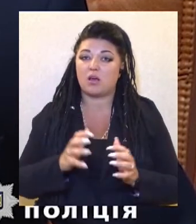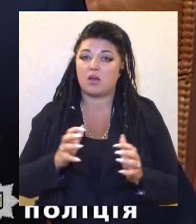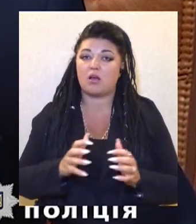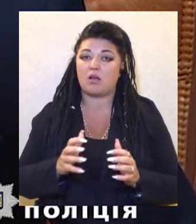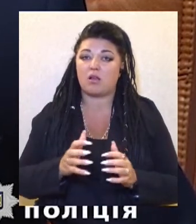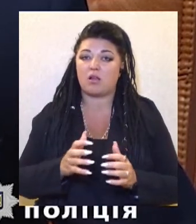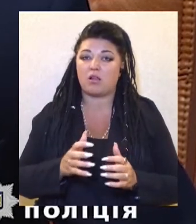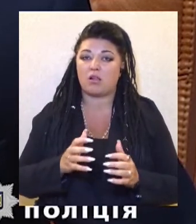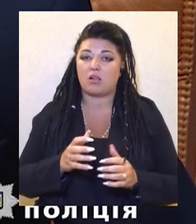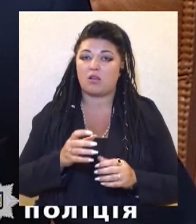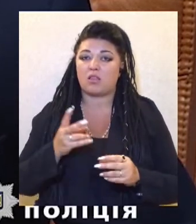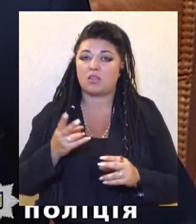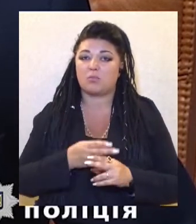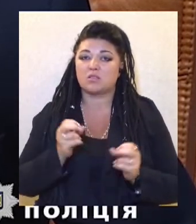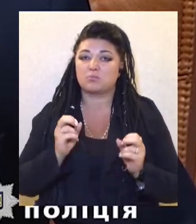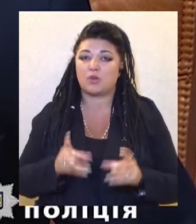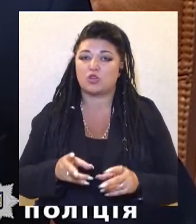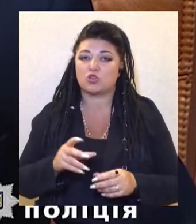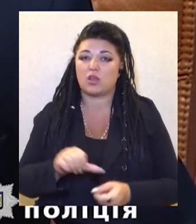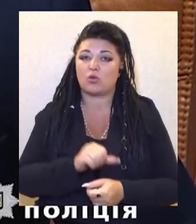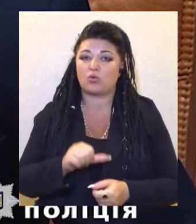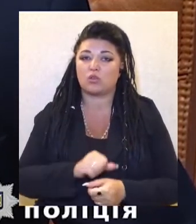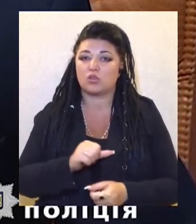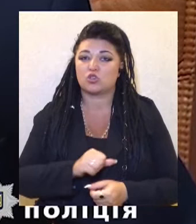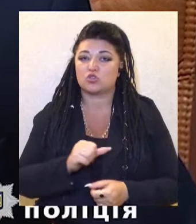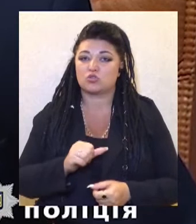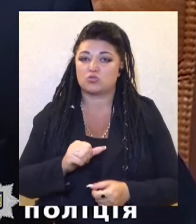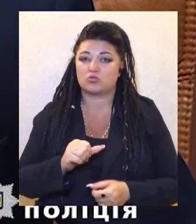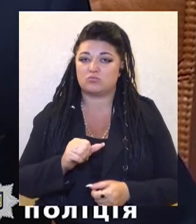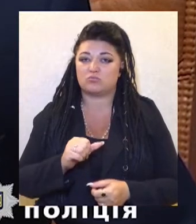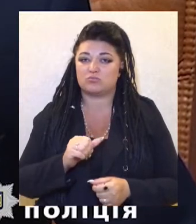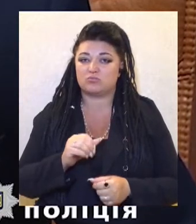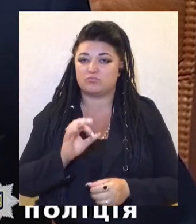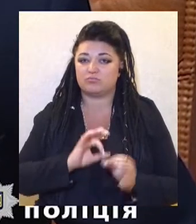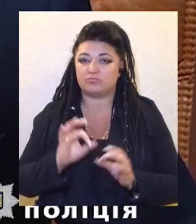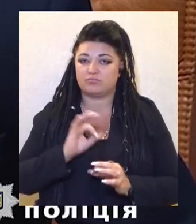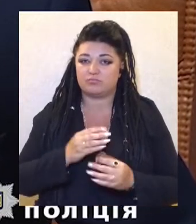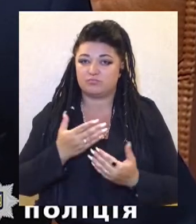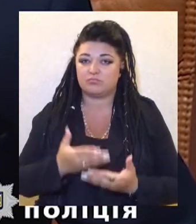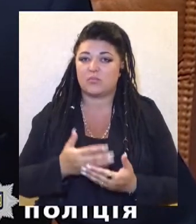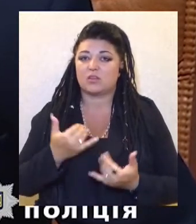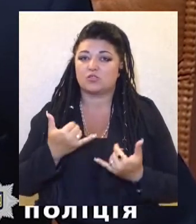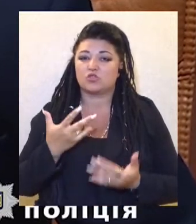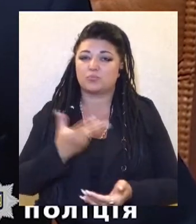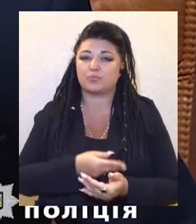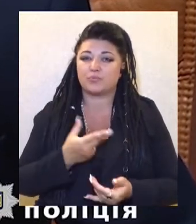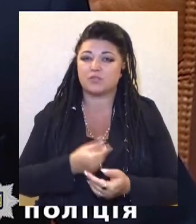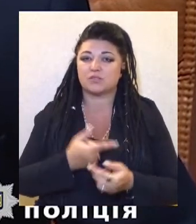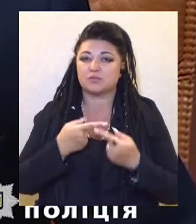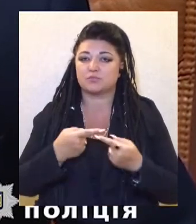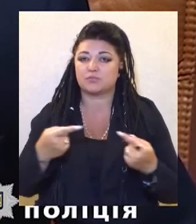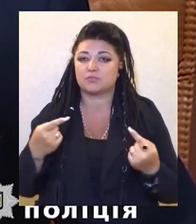особливо небезпечний наркотичний засіб. Під час санкціонованого обшуку вилучено шприци, в яких була